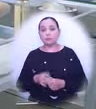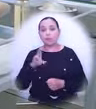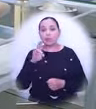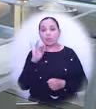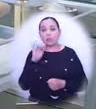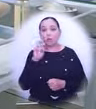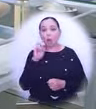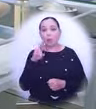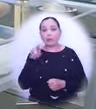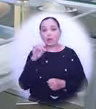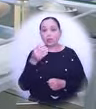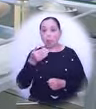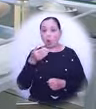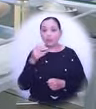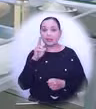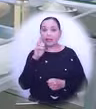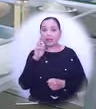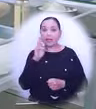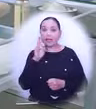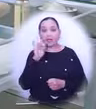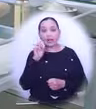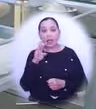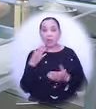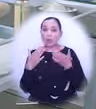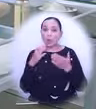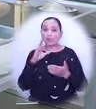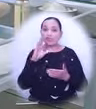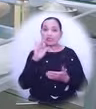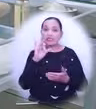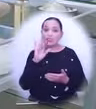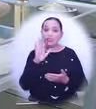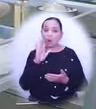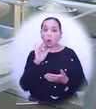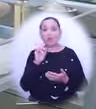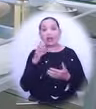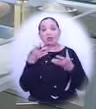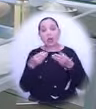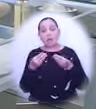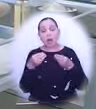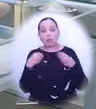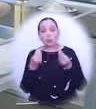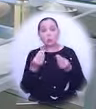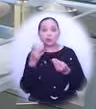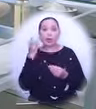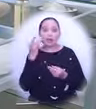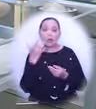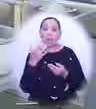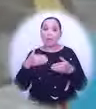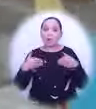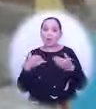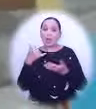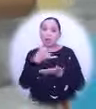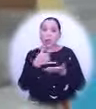Niqobdan oldin krem yoki sivoritka, namlantiruvchi krem yoki foydali